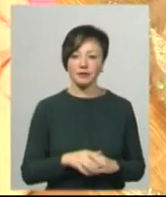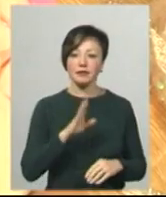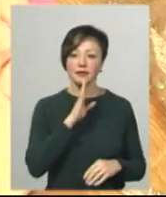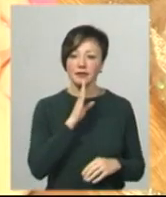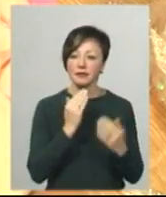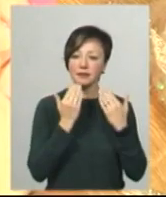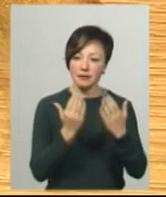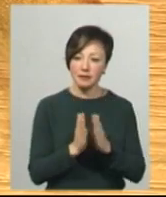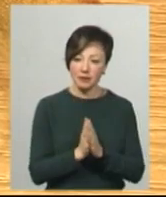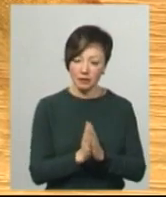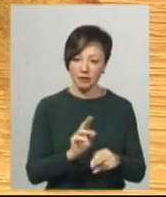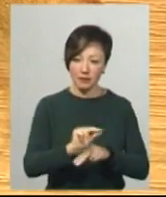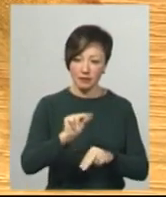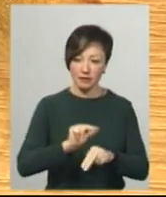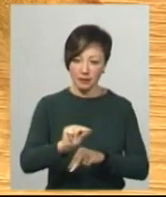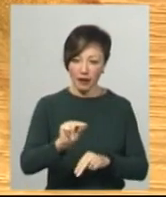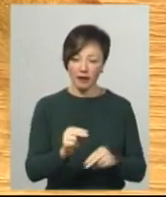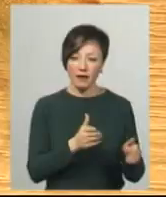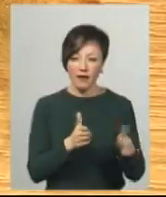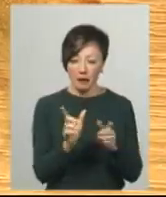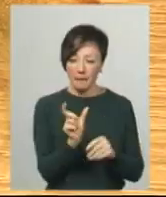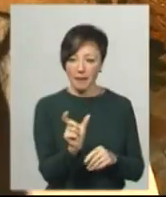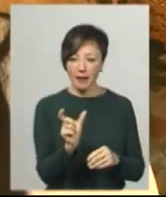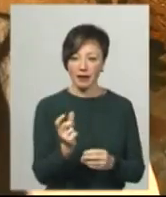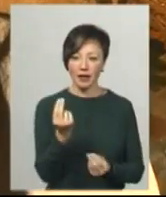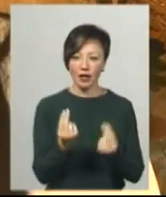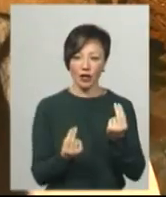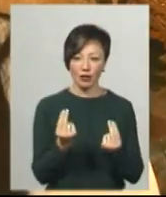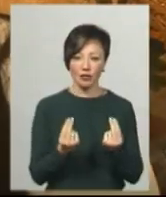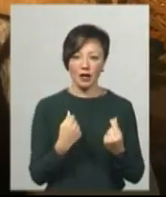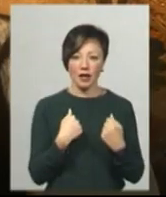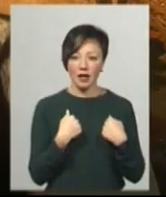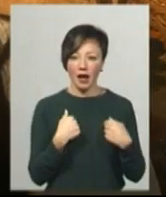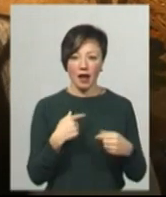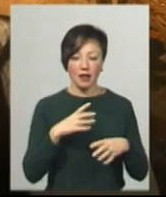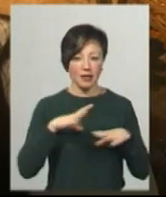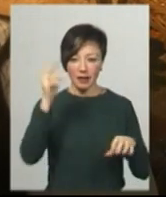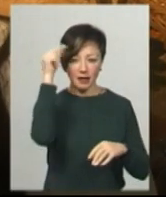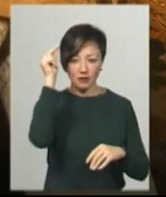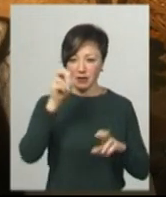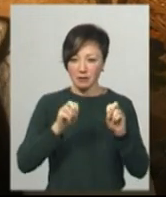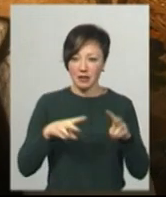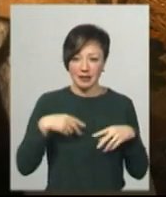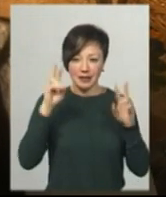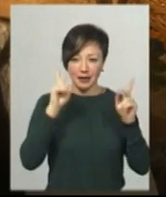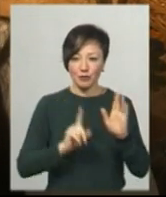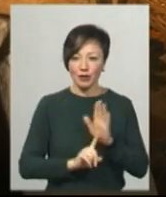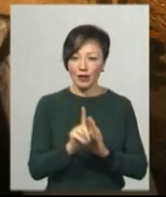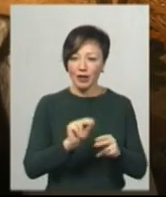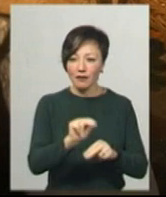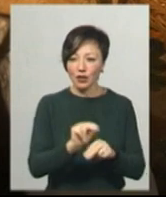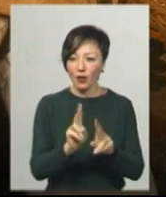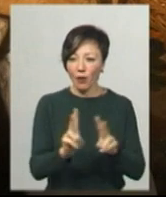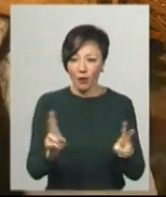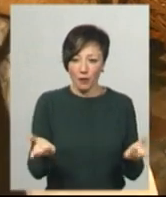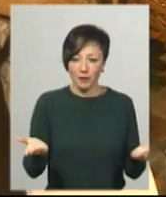звертаються з проханням провести майстер-класи з виготовленням мініатюрних іграшок. Так як я не навчалася, я не знаю, з чого почати, щоб навчити.